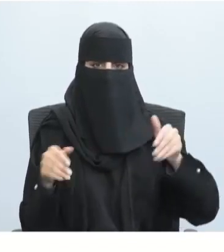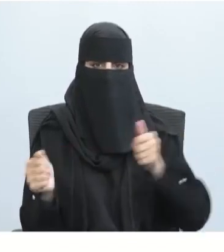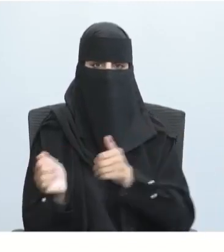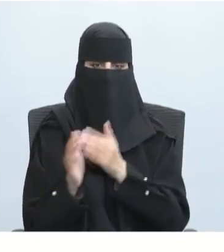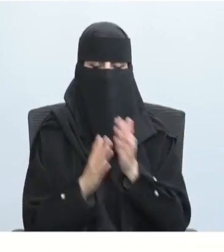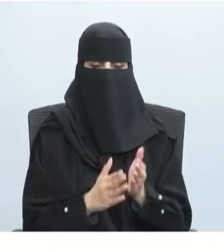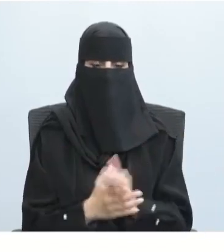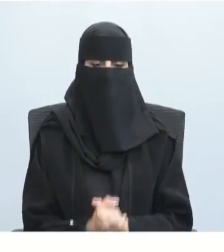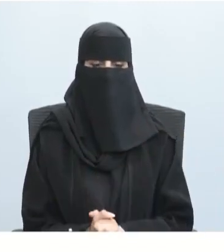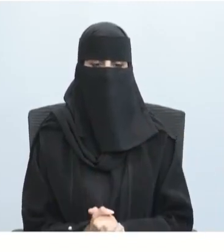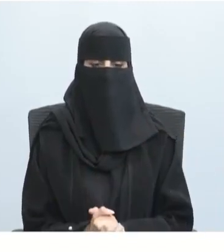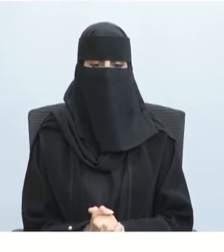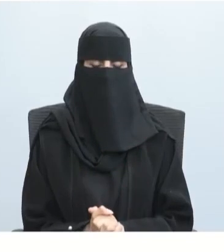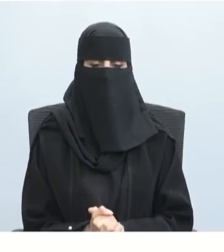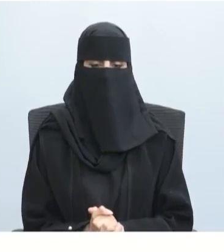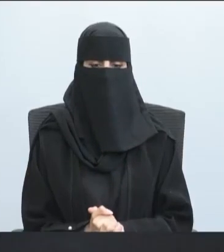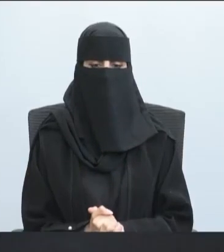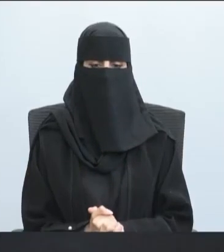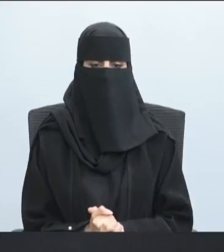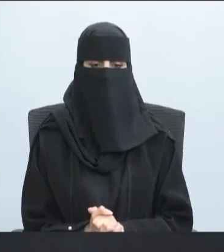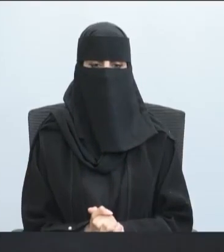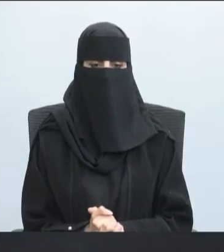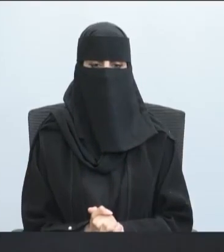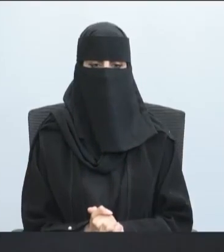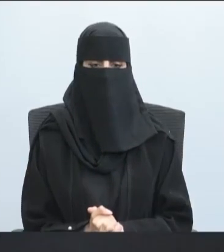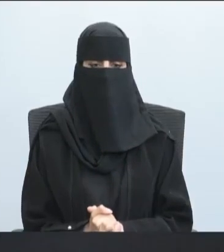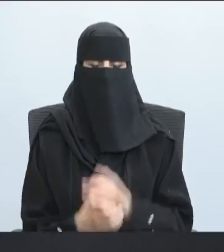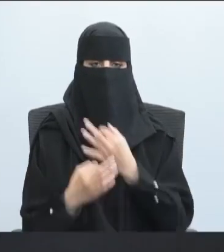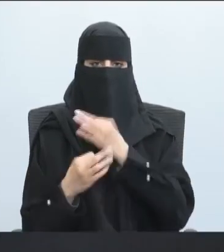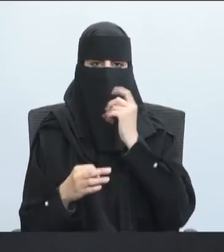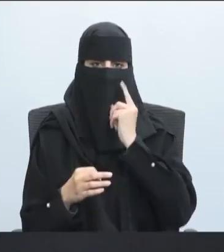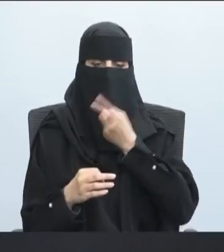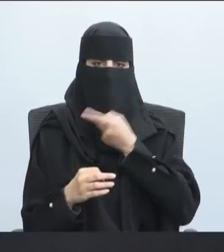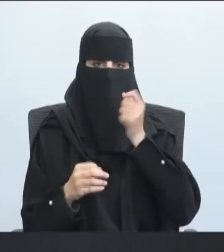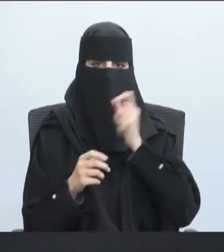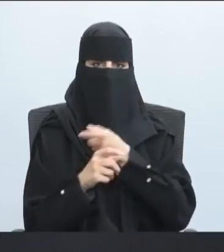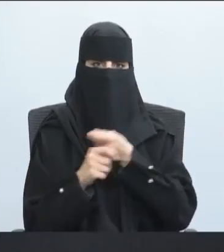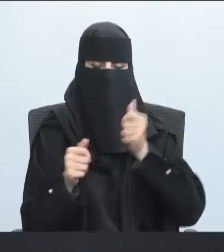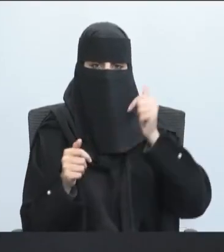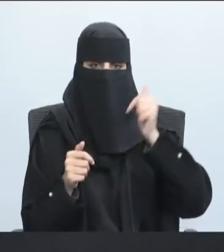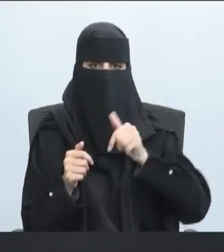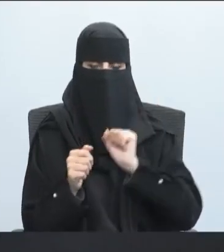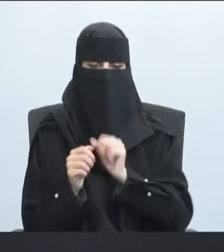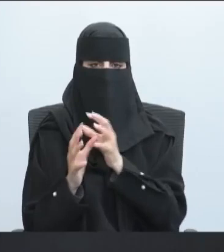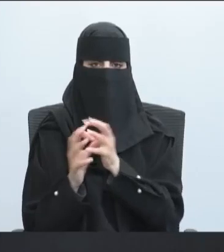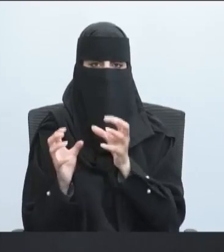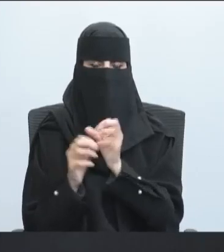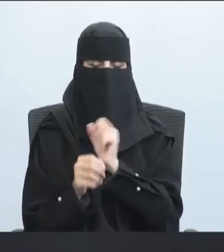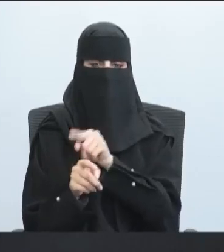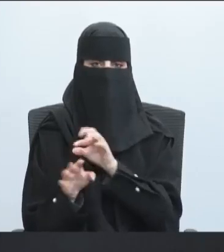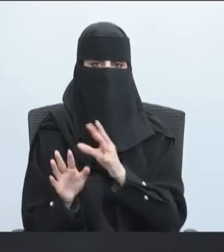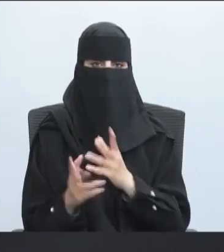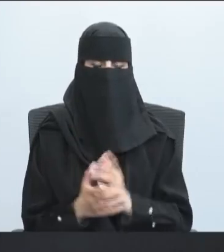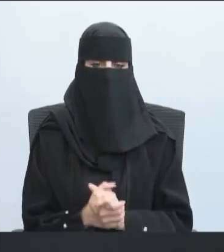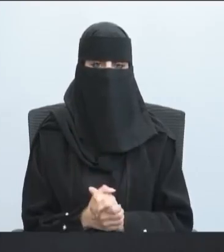المتساويه ذكرنا نستذكر مع بعض ان هنالك قيمه حاليه ماذا نقصد بالقيمه الحاليه للمبالغ